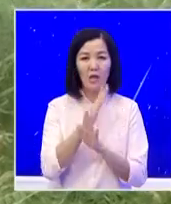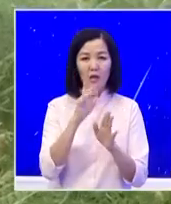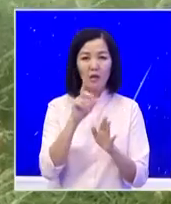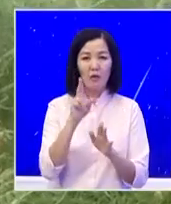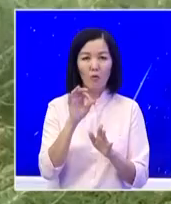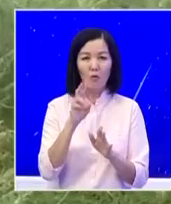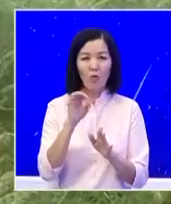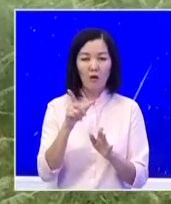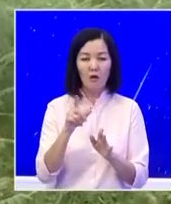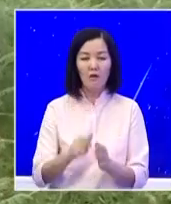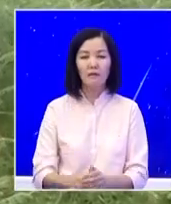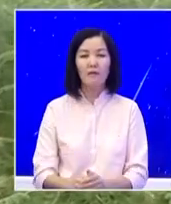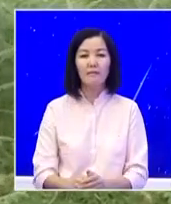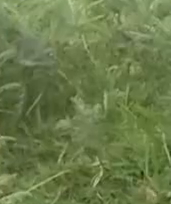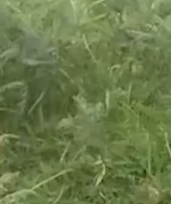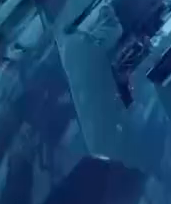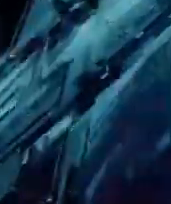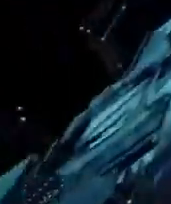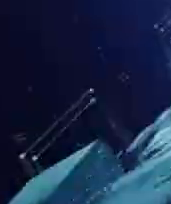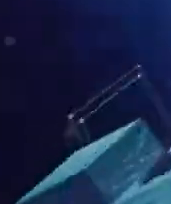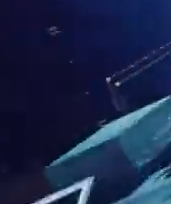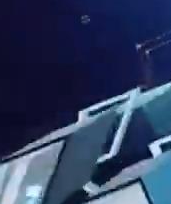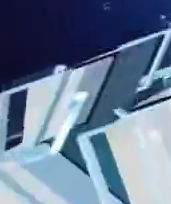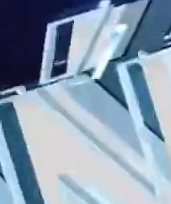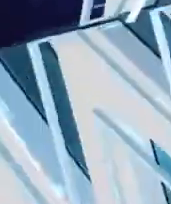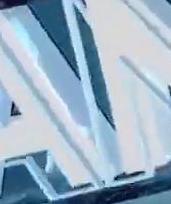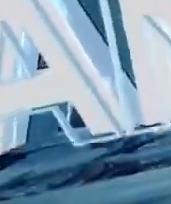Меруерт Қыдырбайқызы, Мади Байбосынов, жетсу арнасы.